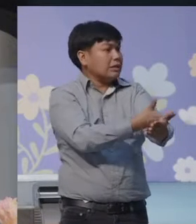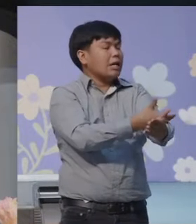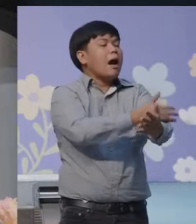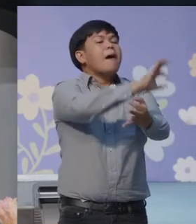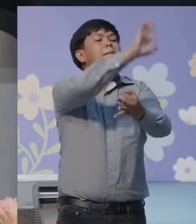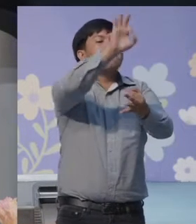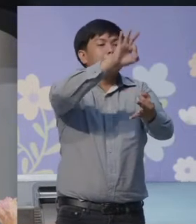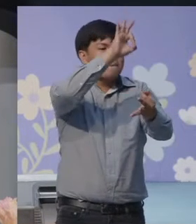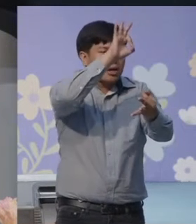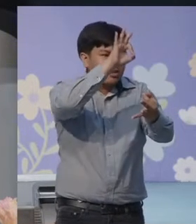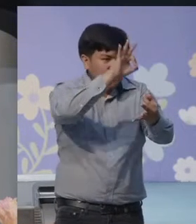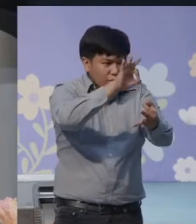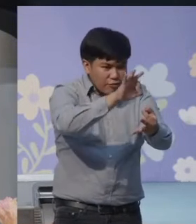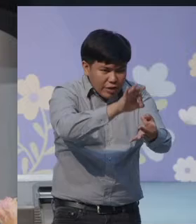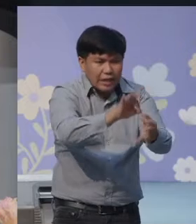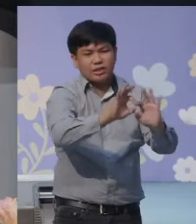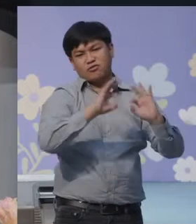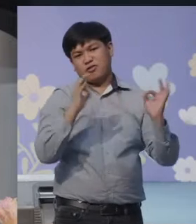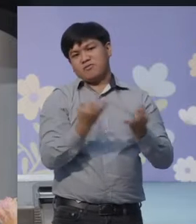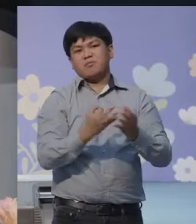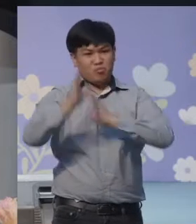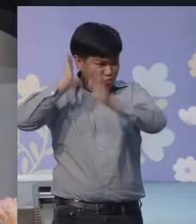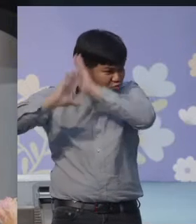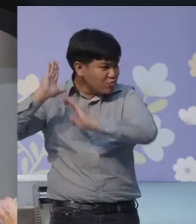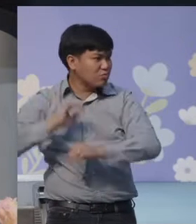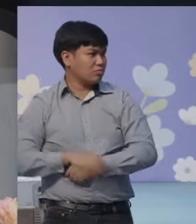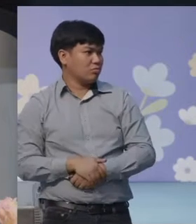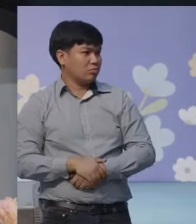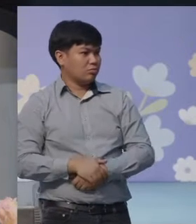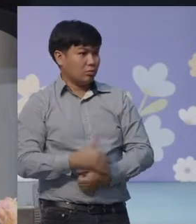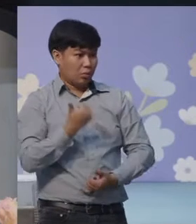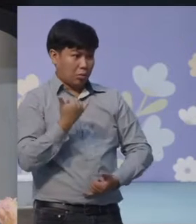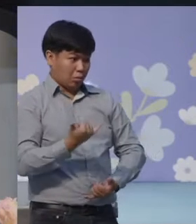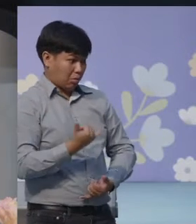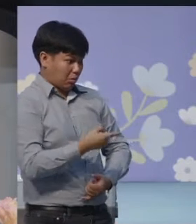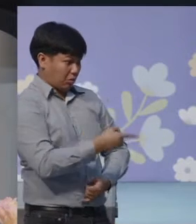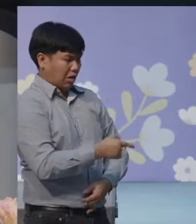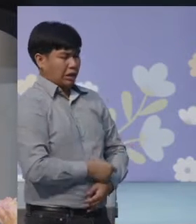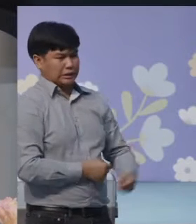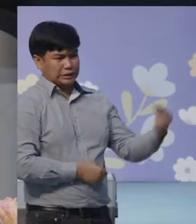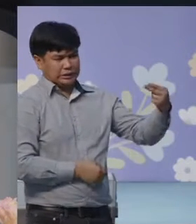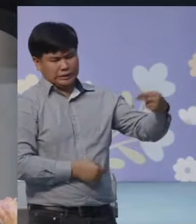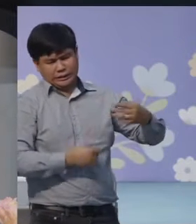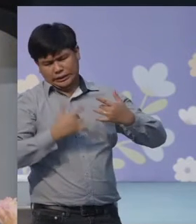mas mahalaga pa ba yun kaysa sa pagmamahal ko sa iyo? Si Hana naman,